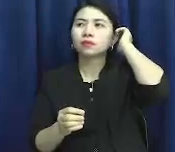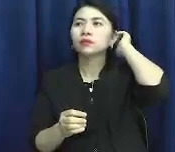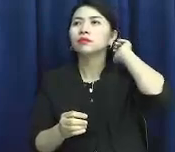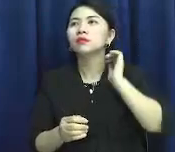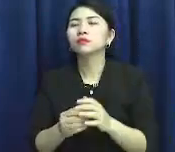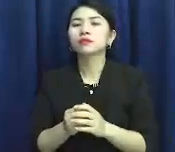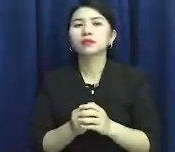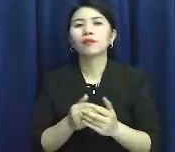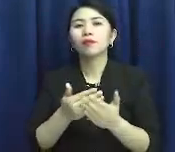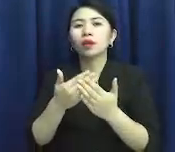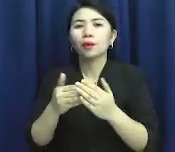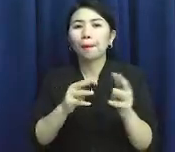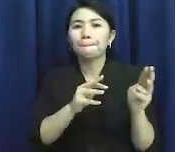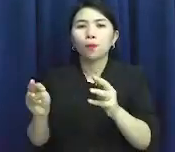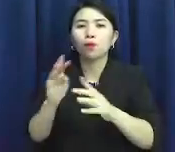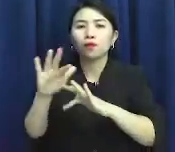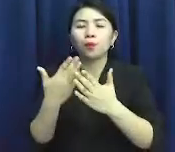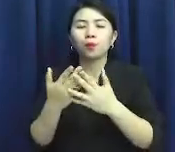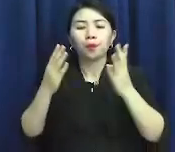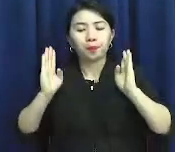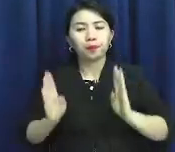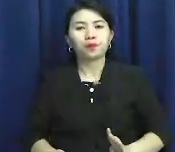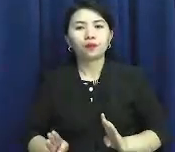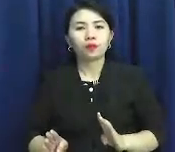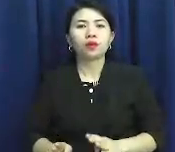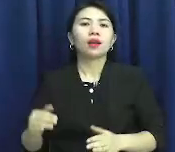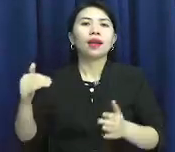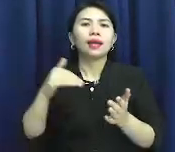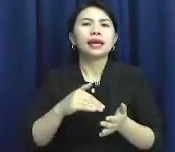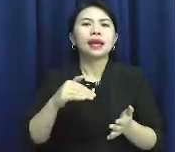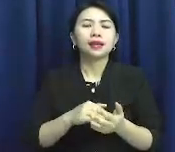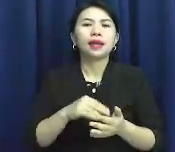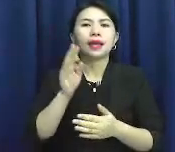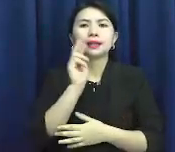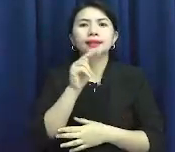bago maggalaw ang ating buong katawan, kailangan ito muna, diktado nito.